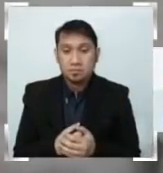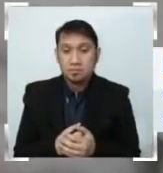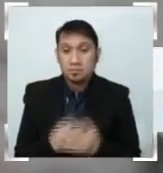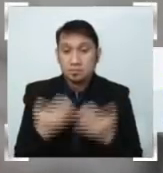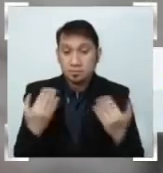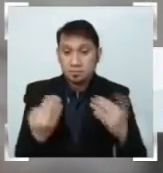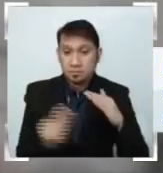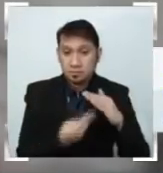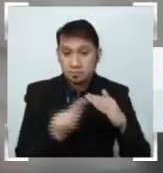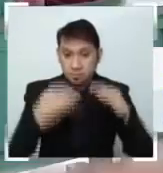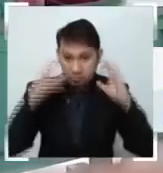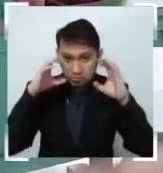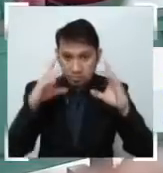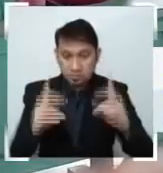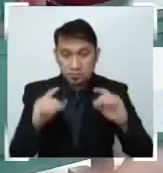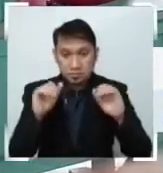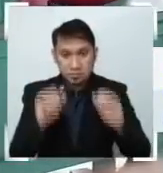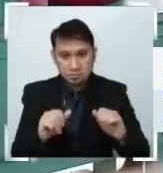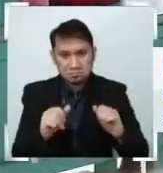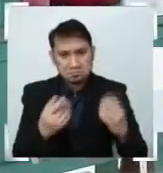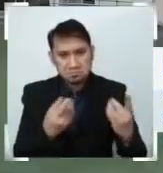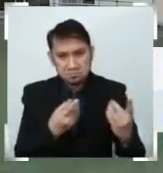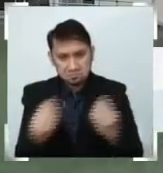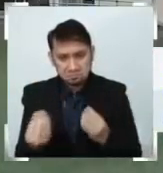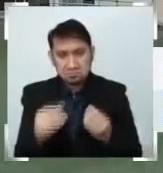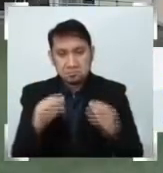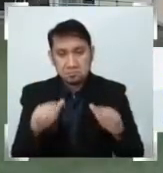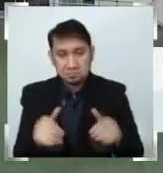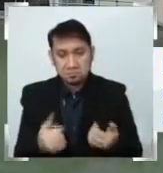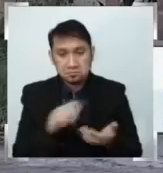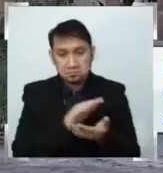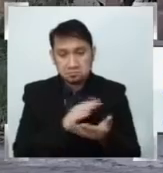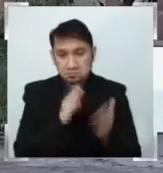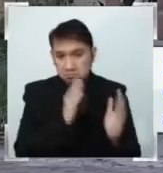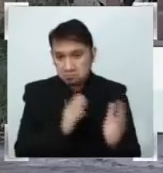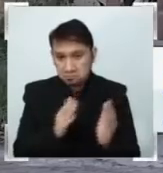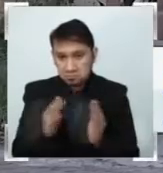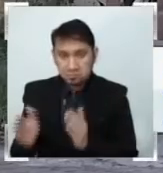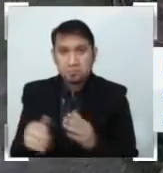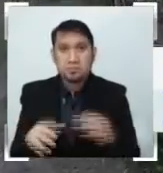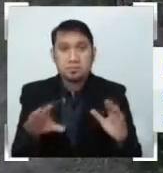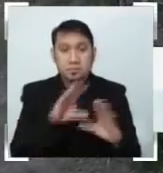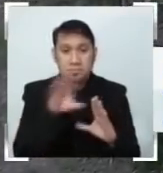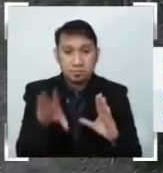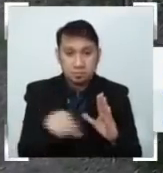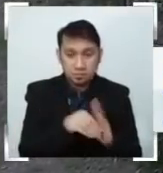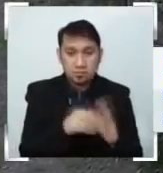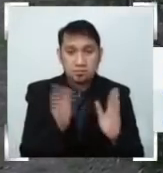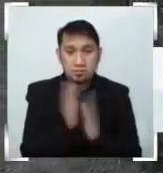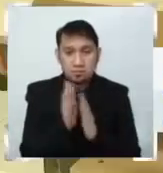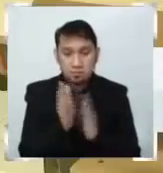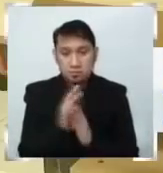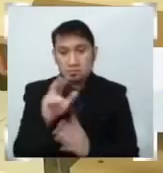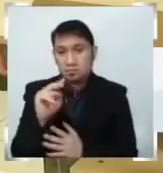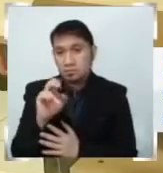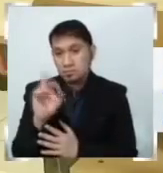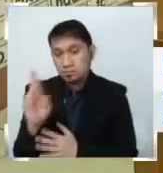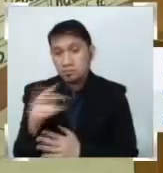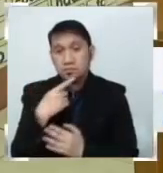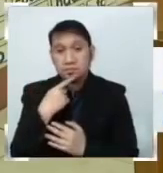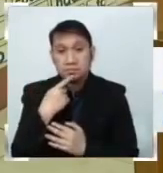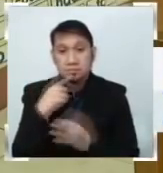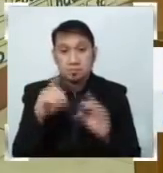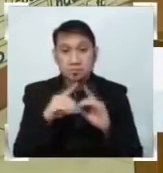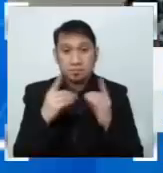na ang mga pwede pang isali sa expansion ng physical classes. Kabilang na ba rito ang mga eskwelahan sa Metro Manila? Ang sabi ng DepEd, baka sa susunod na taon na